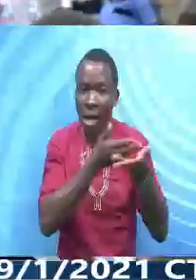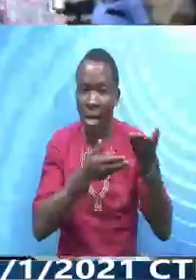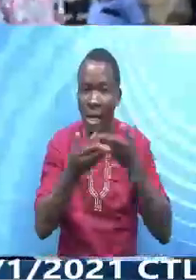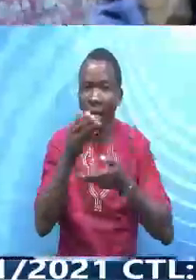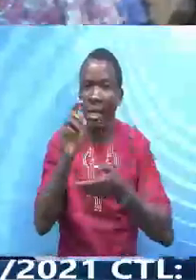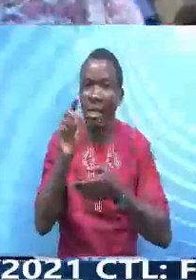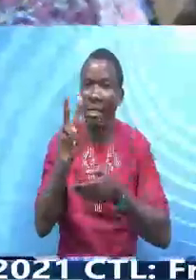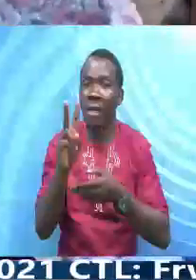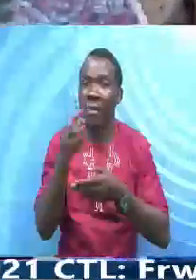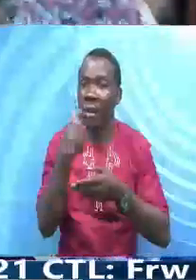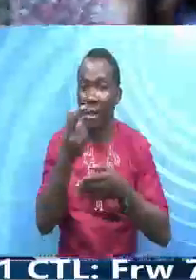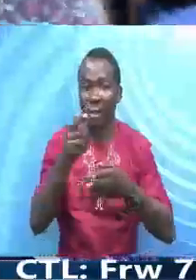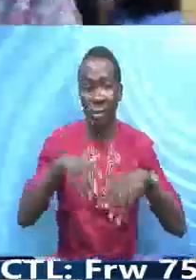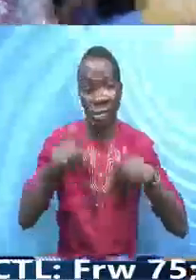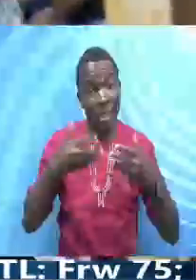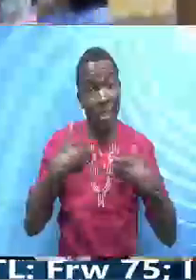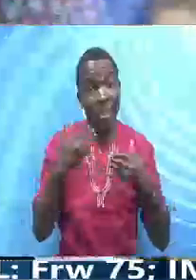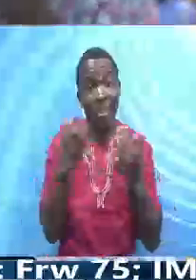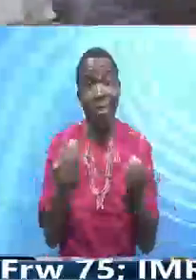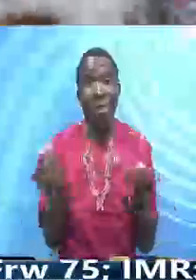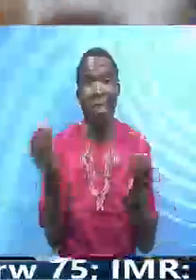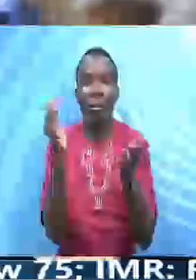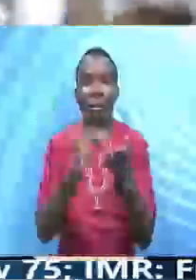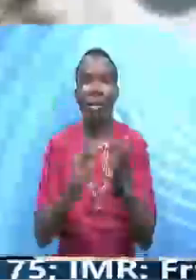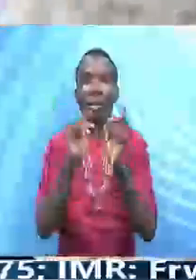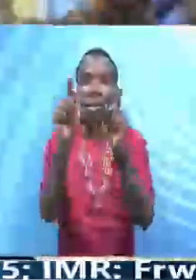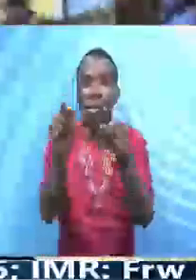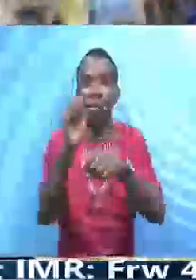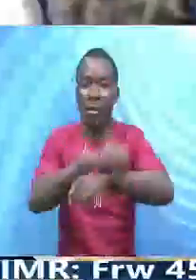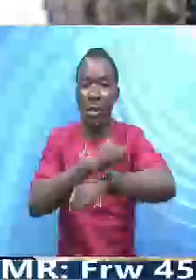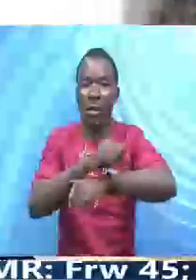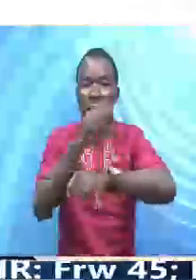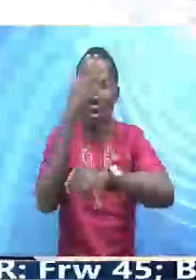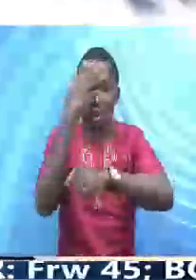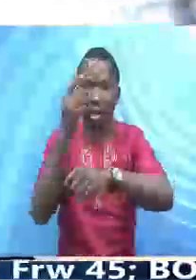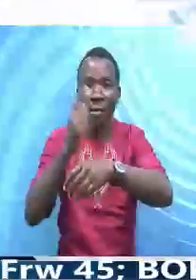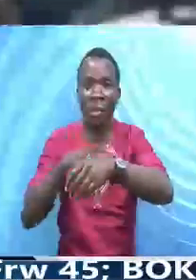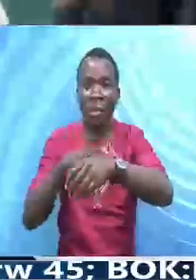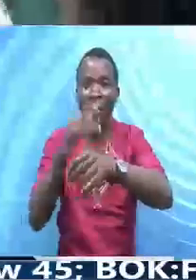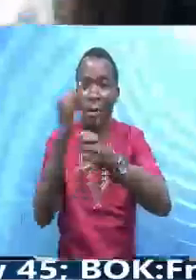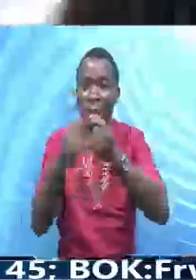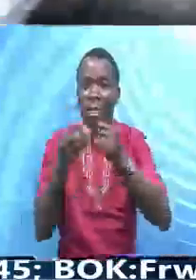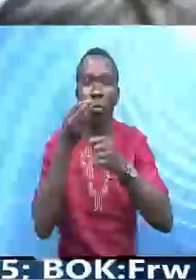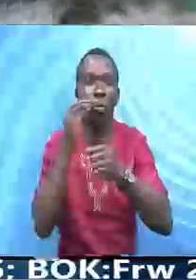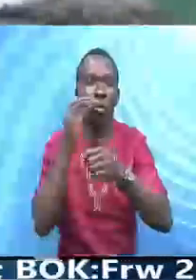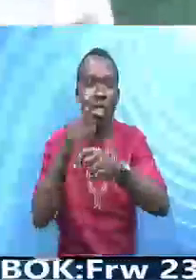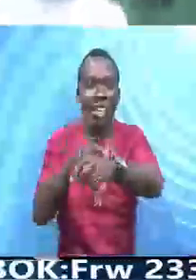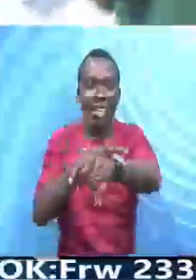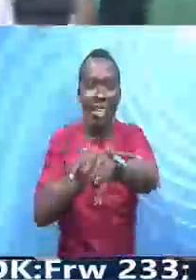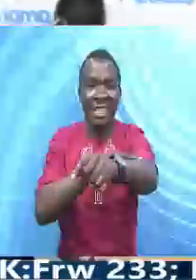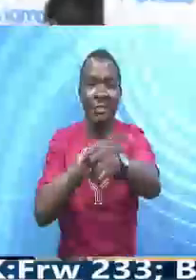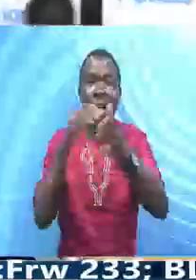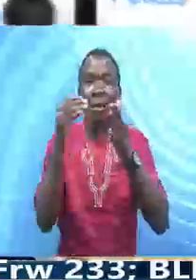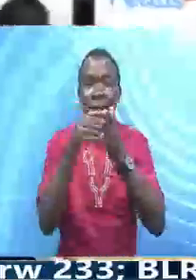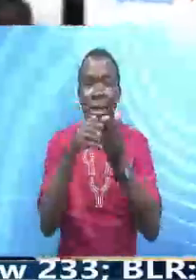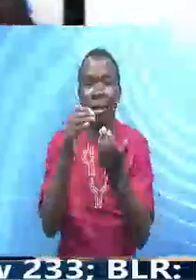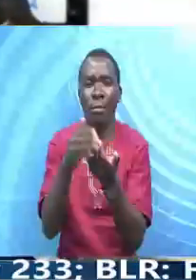no kuba abana babo bongeye gusubira ku mashuri dore ko ngo igihe bari bamaze mu rugo cyari kirekire yewe ngo byari bitangiye no kubangamira uburere